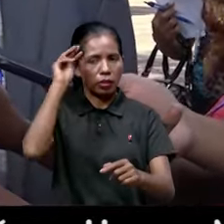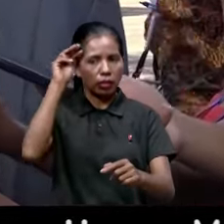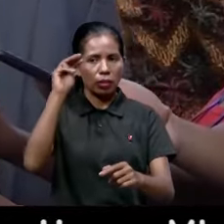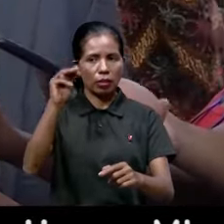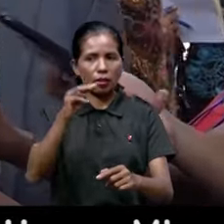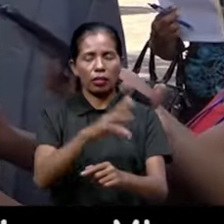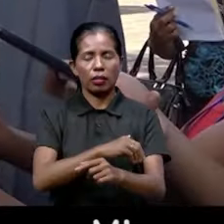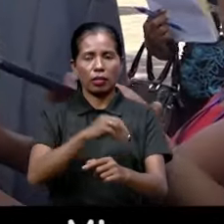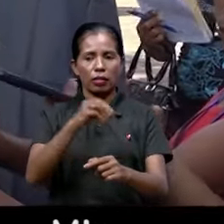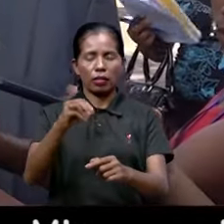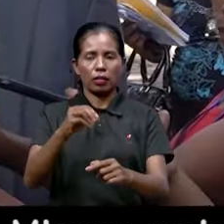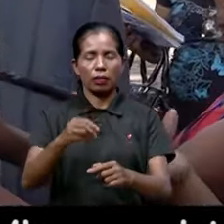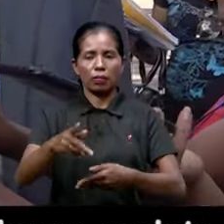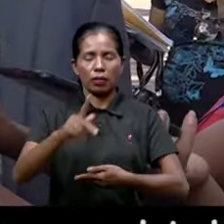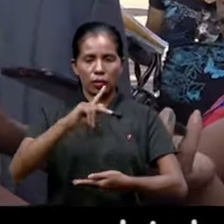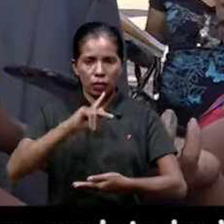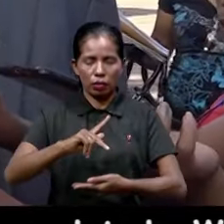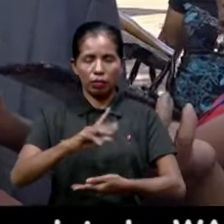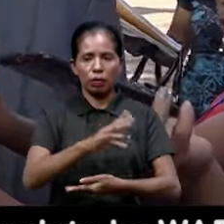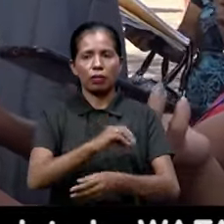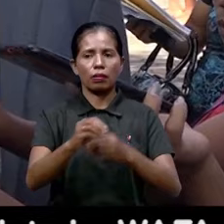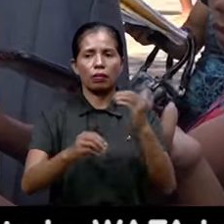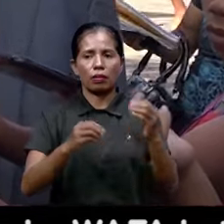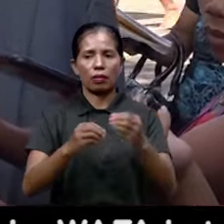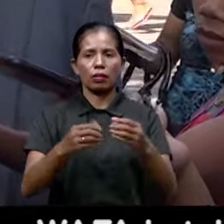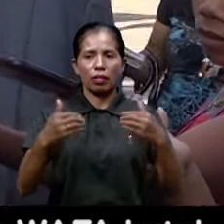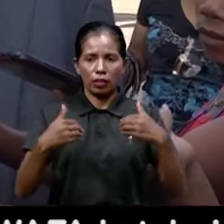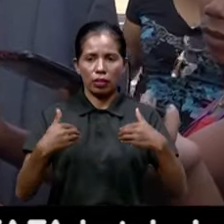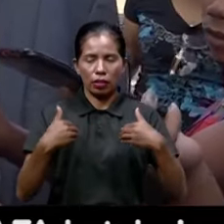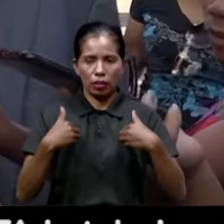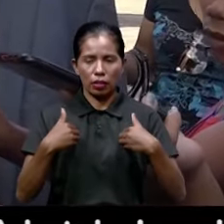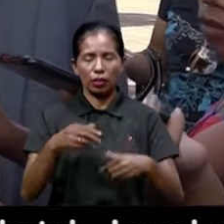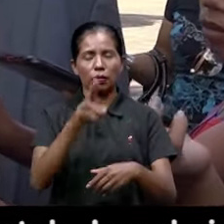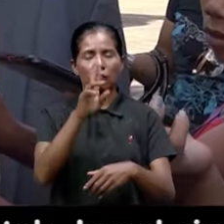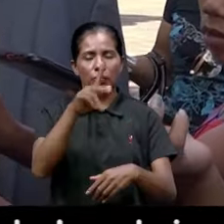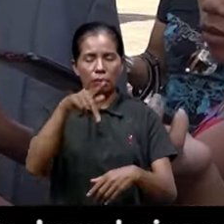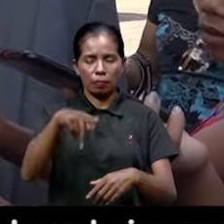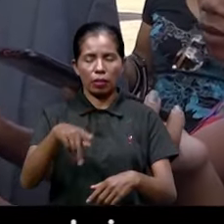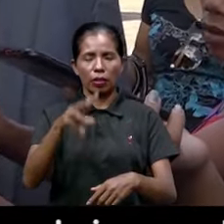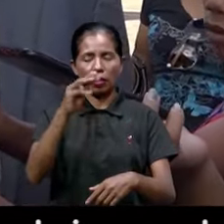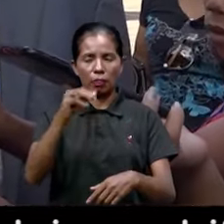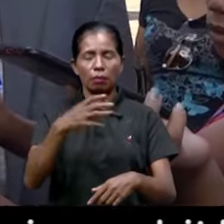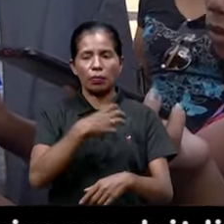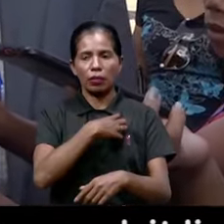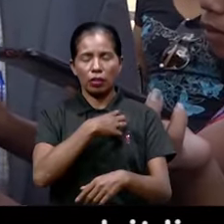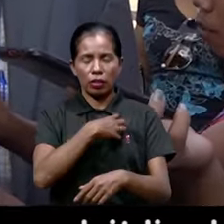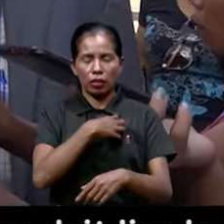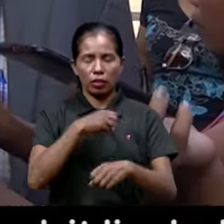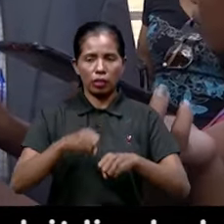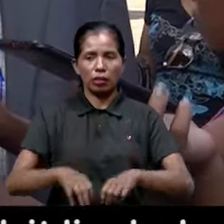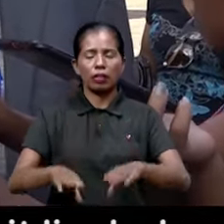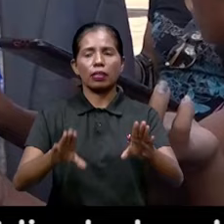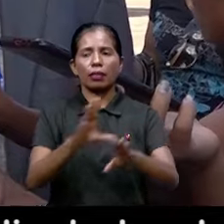Civil protection dan ada Pak Bupati dan ada juga dari UPM polisi maritim yang